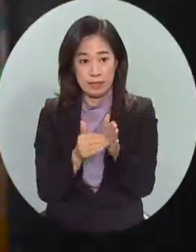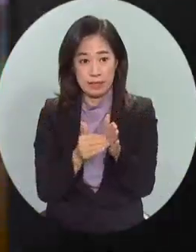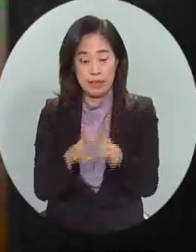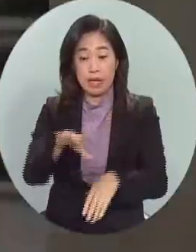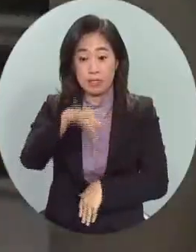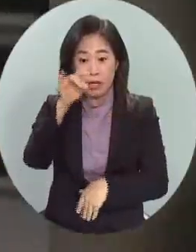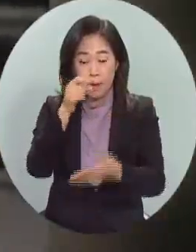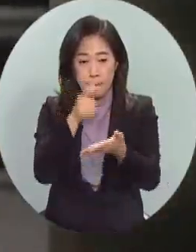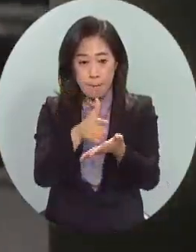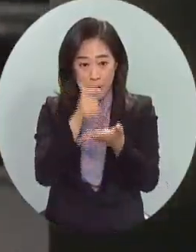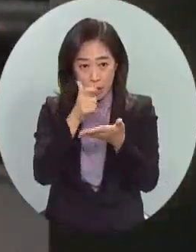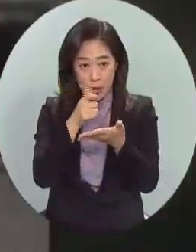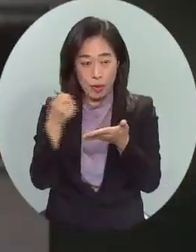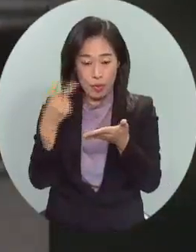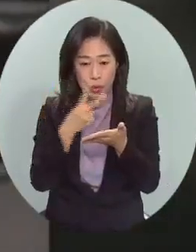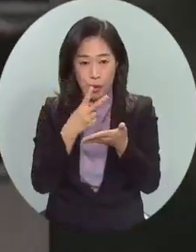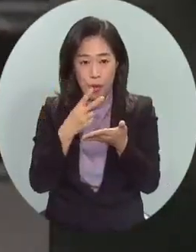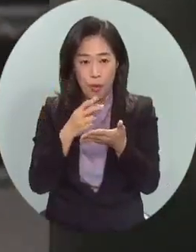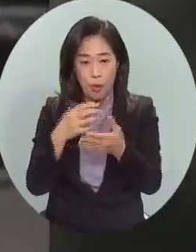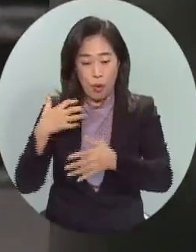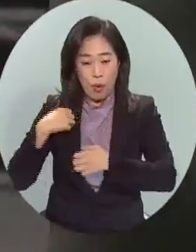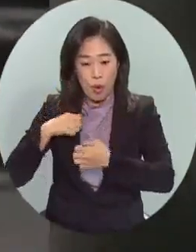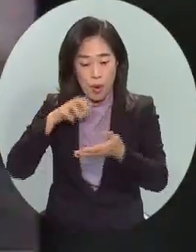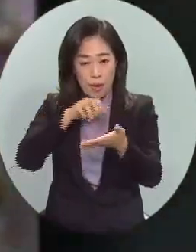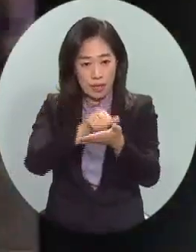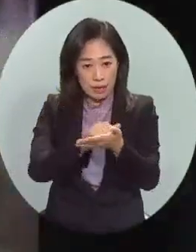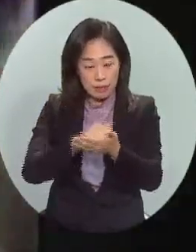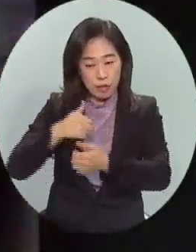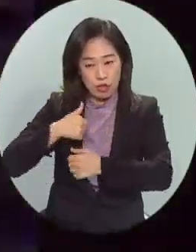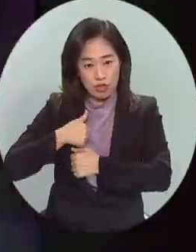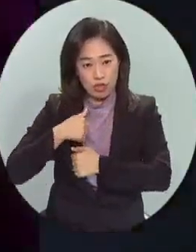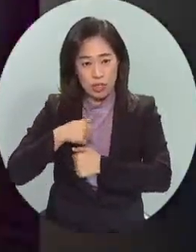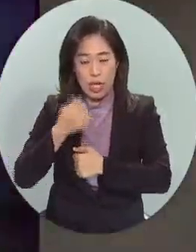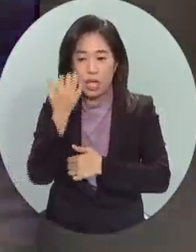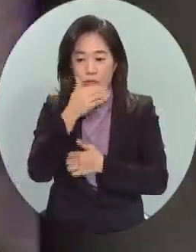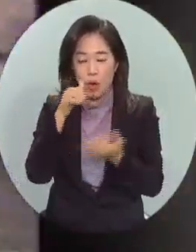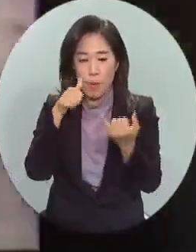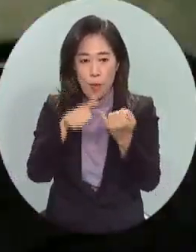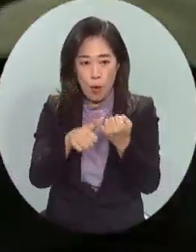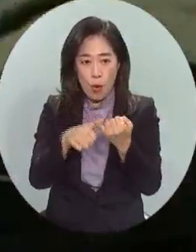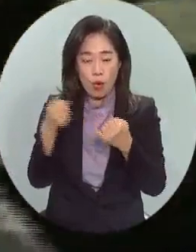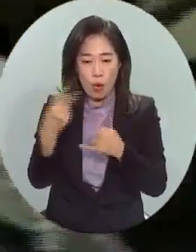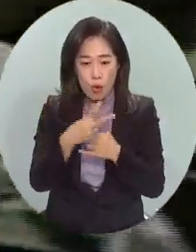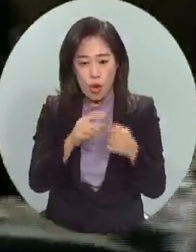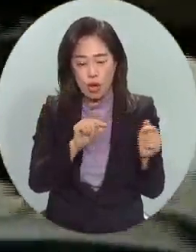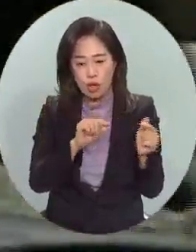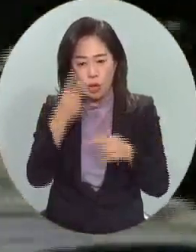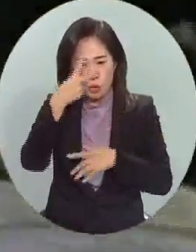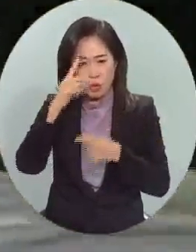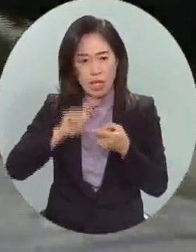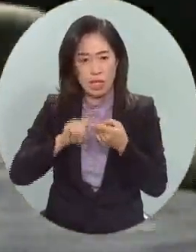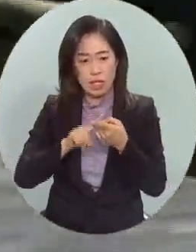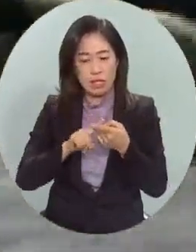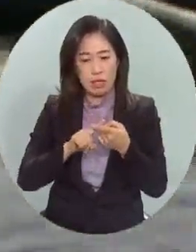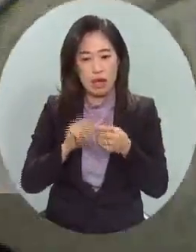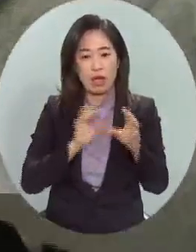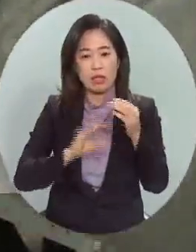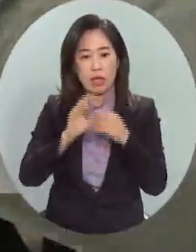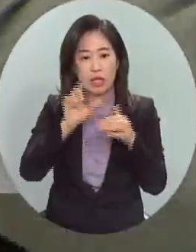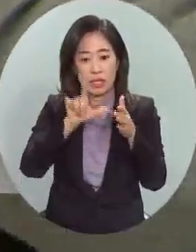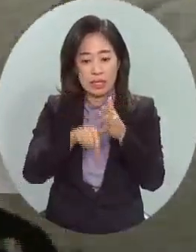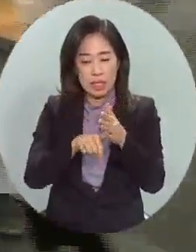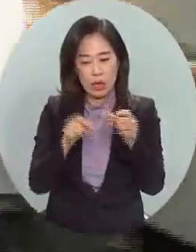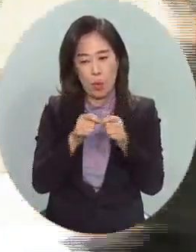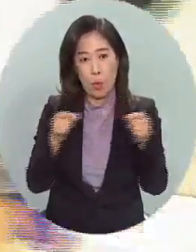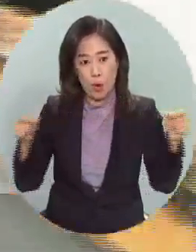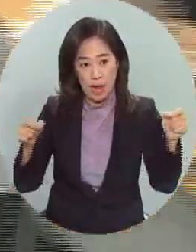발포 경의 개엄 성폭력 사건 등 진상규명의 핵심인 직권 사건은 조사에 더 오랜 시간이 걸립니다 더